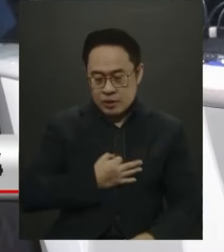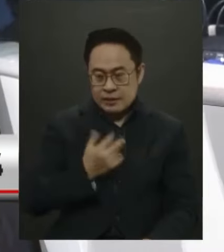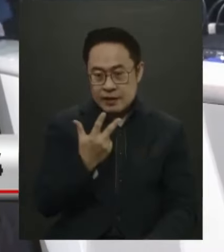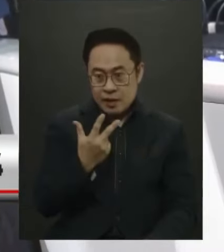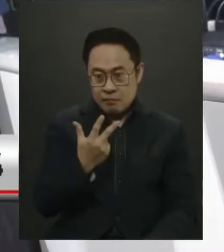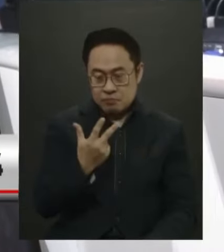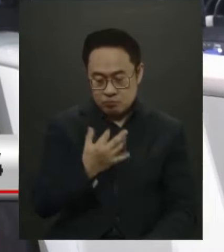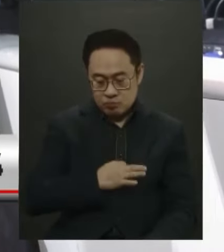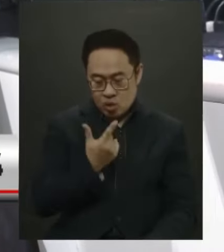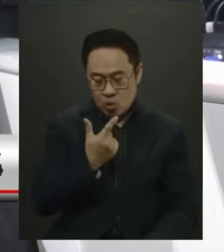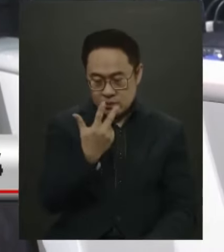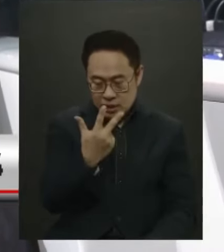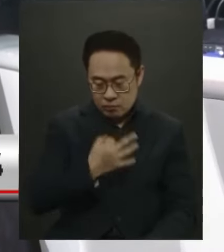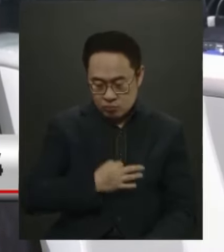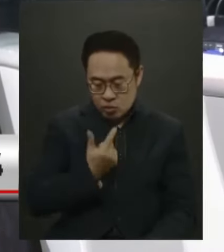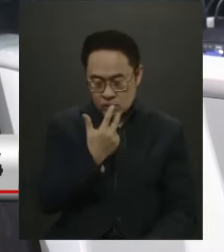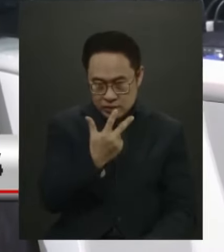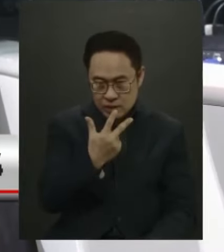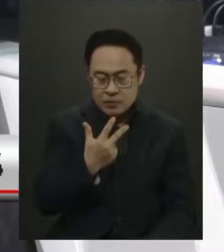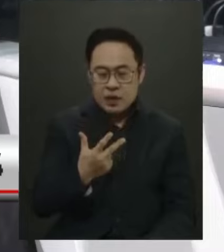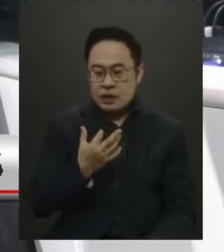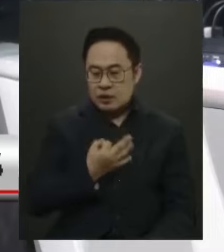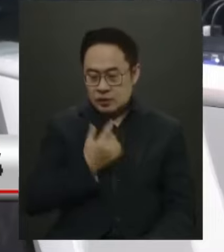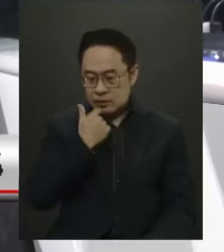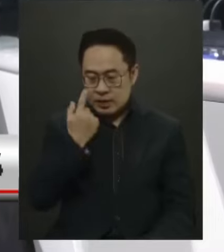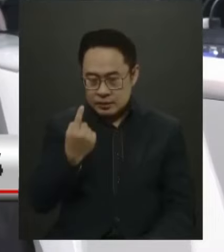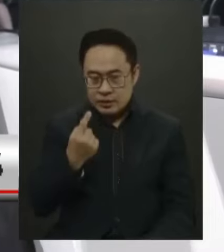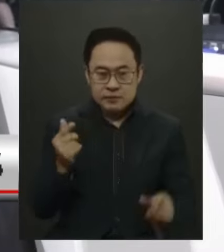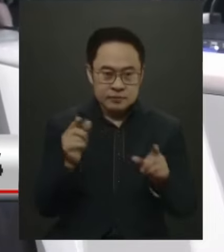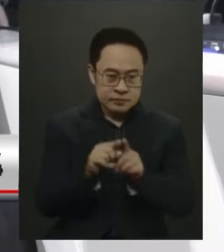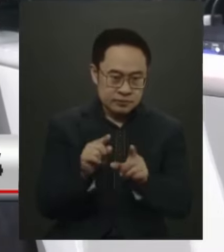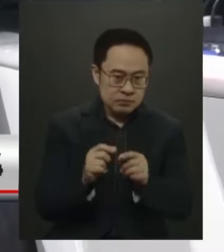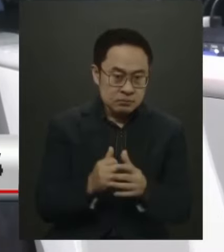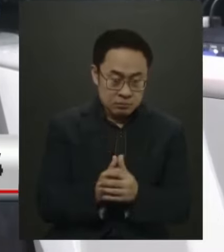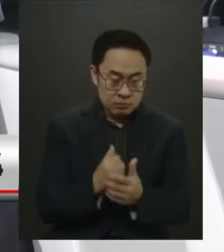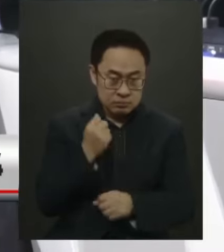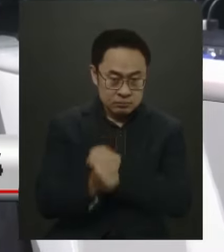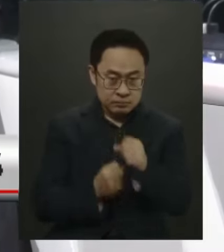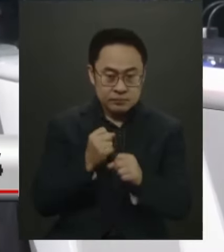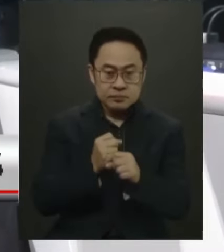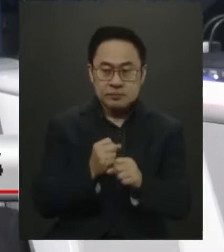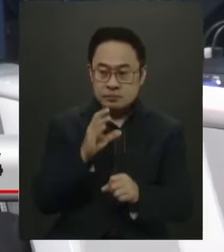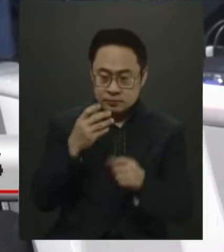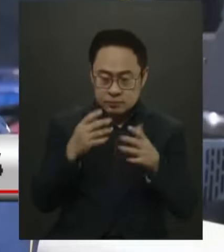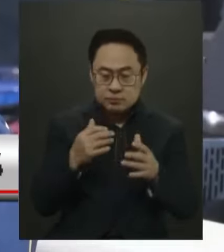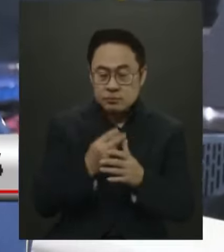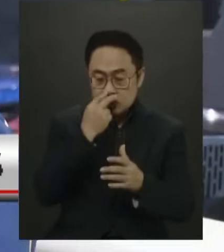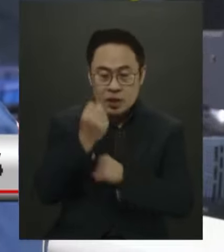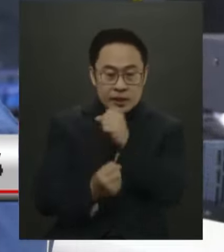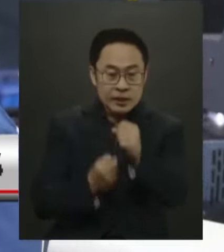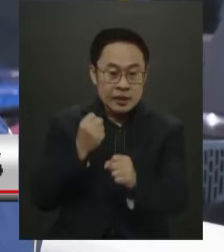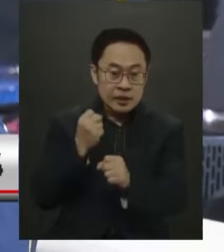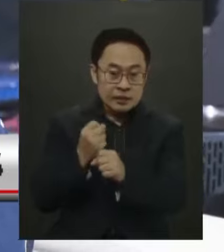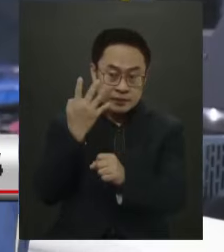ริงๆนะ 3เหรียญทองอะค่ะสร้างประวัติศาสตร์เลยนะคะก็เดี๋ยวลุ้นพี่แววกันต่อด้วยเพราะว่าเธอก็บอกแล้วว่าอ่ะรอบหน้